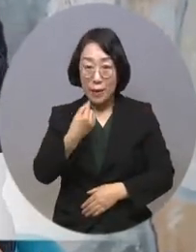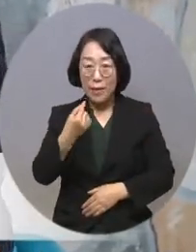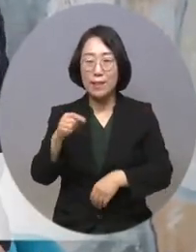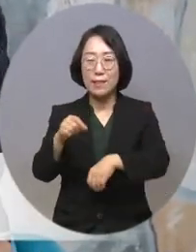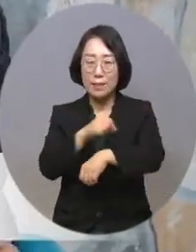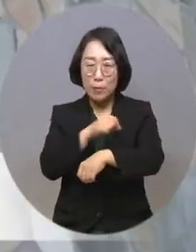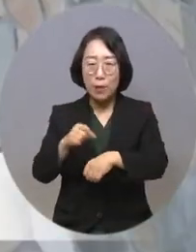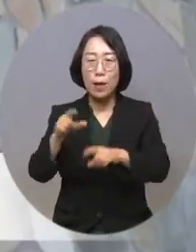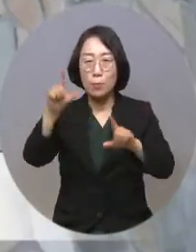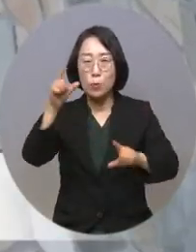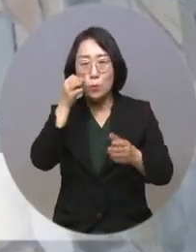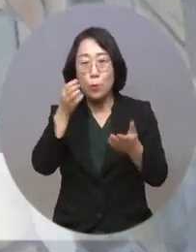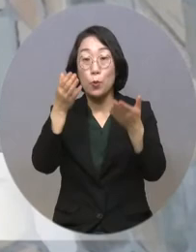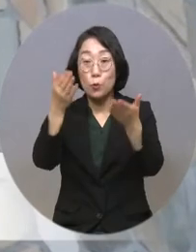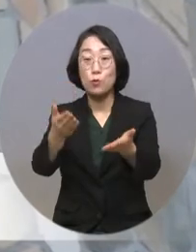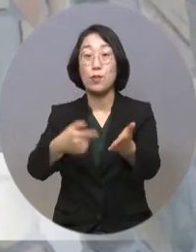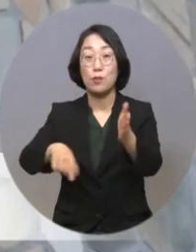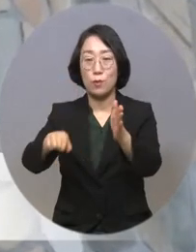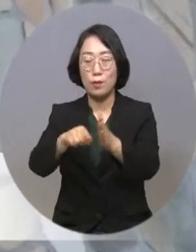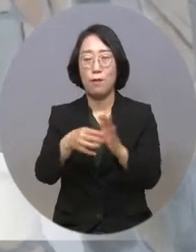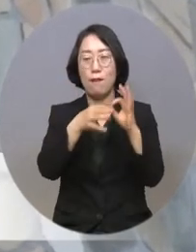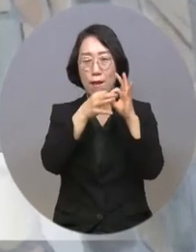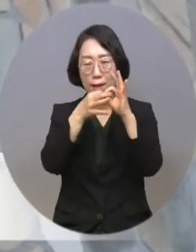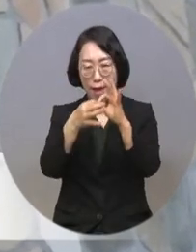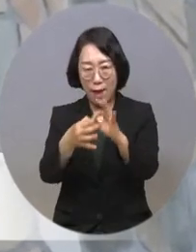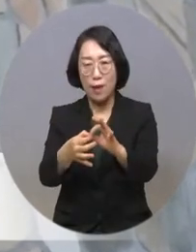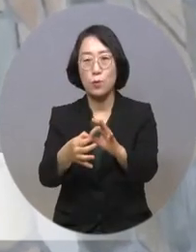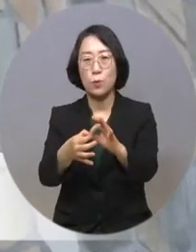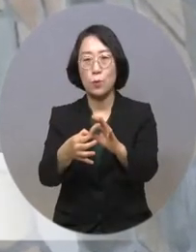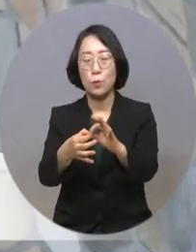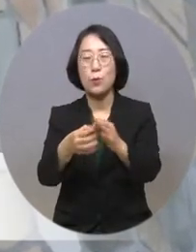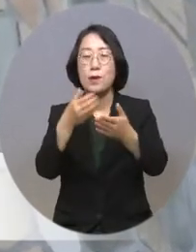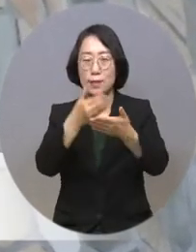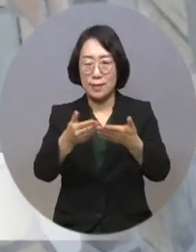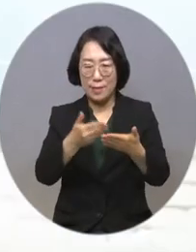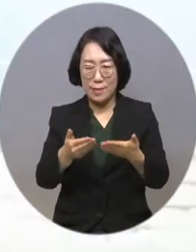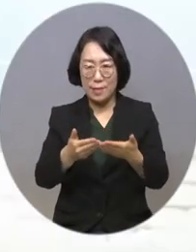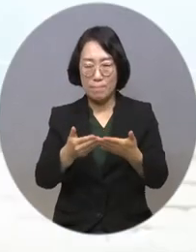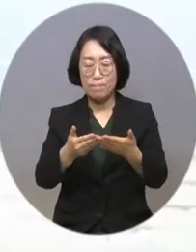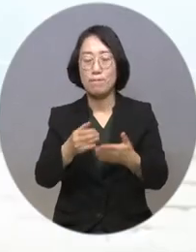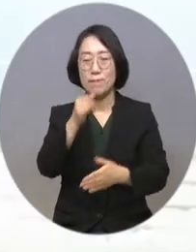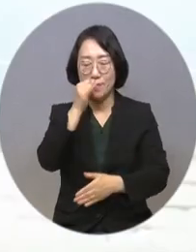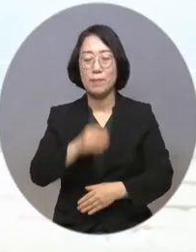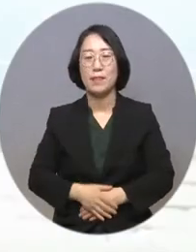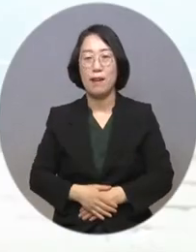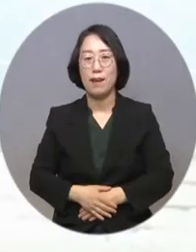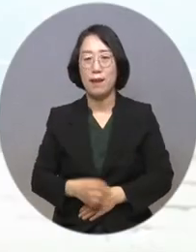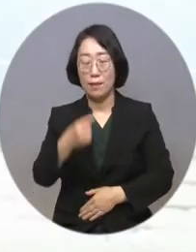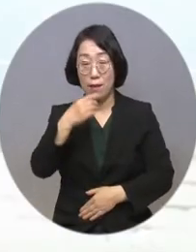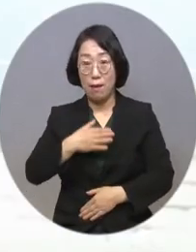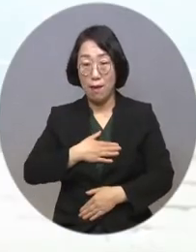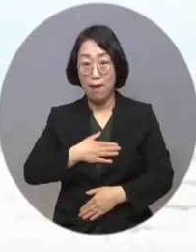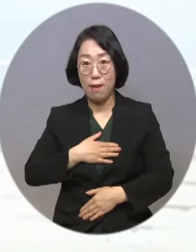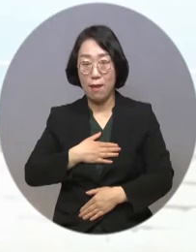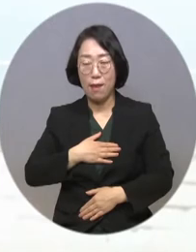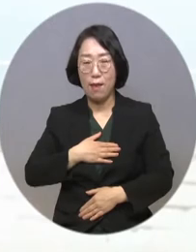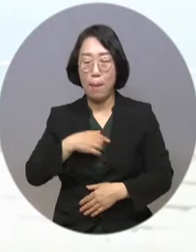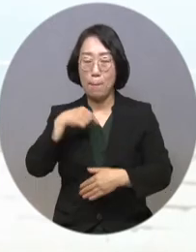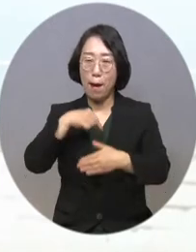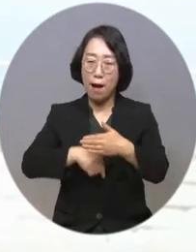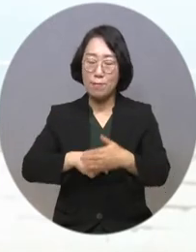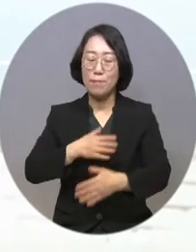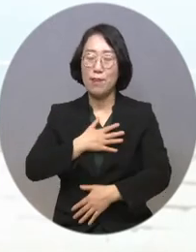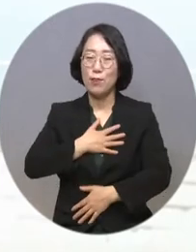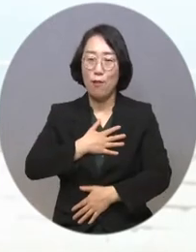구축하기 위해서 계속 쉼없이 열심히 작업하고 있습니다. 저의 설레는 봄날전을